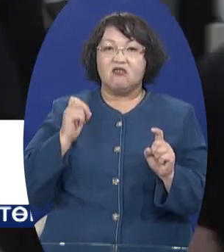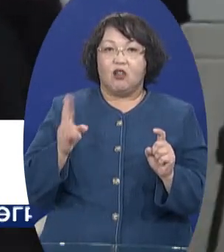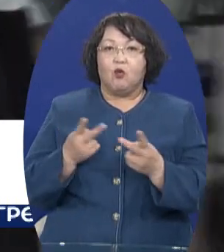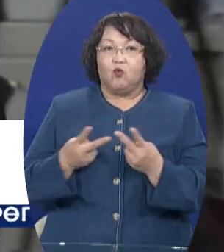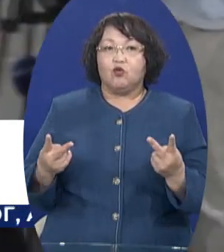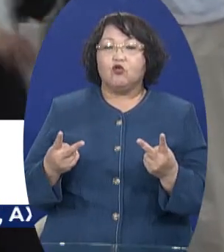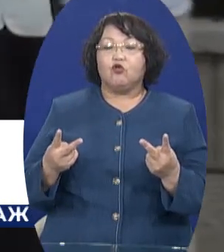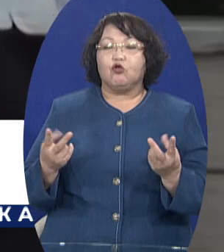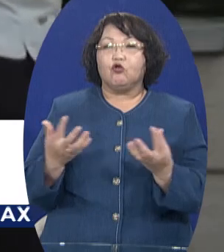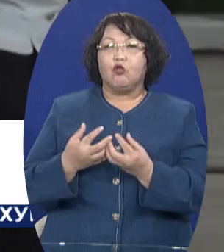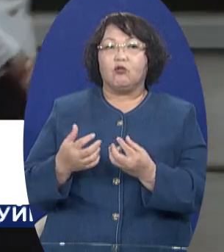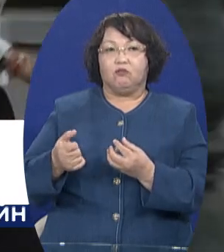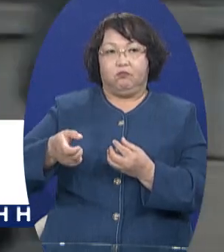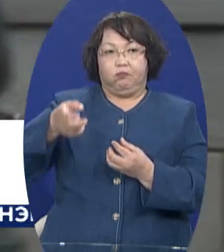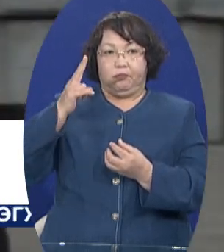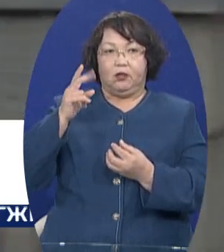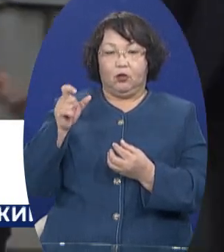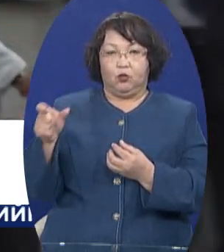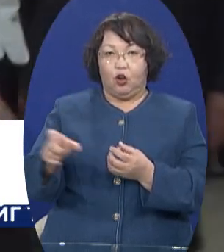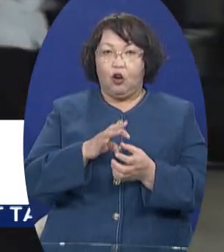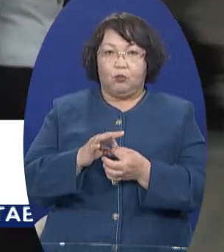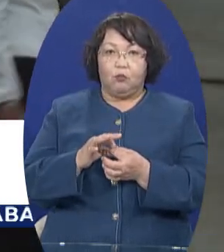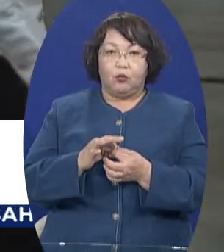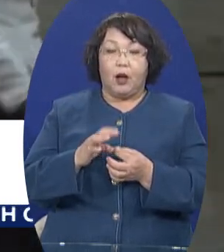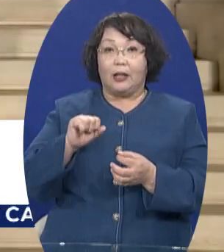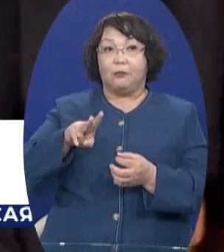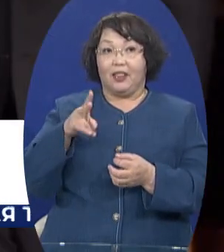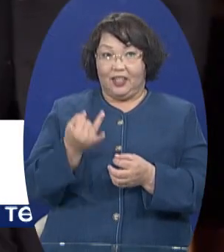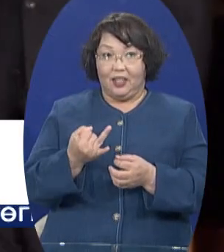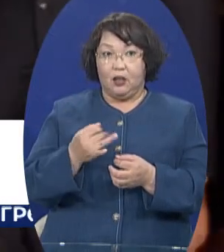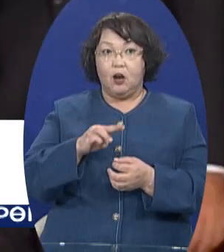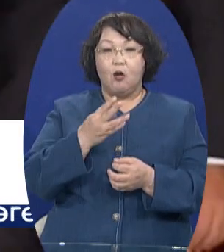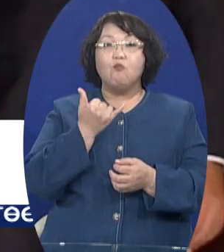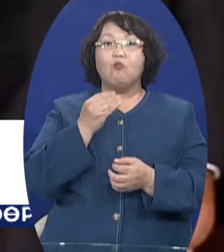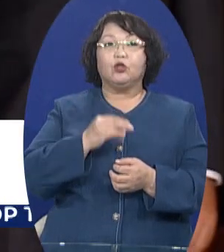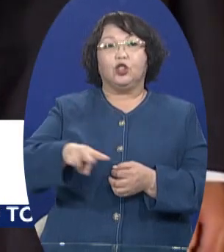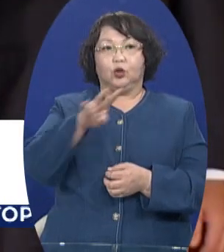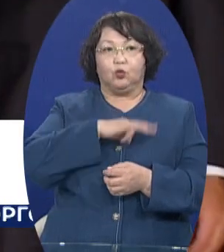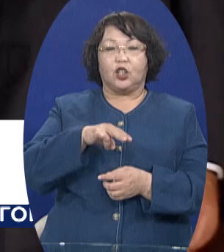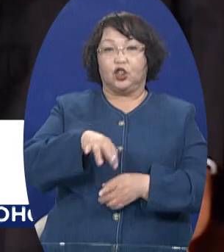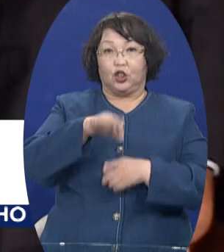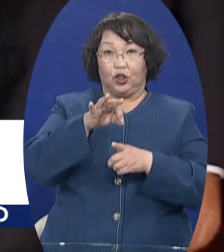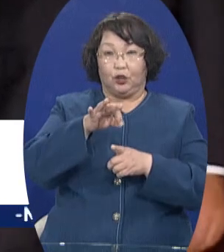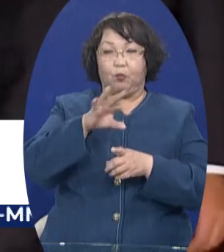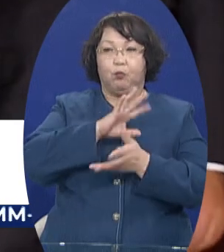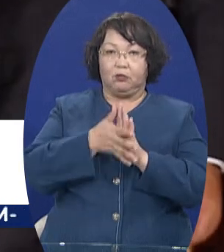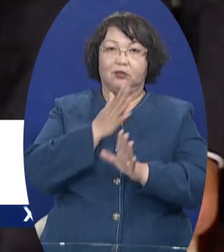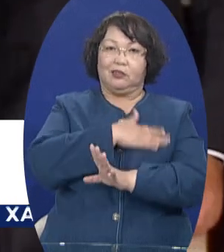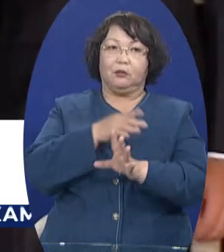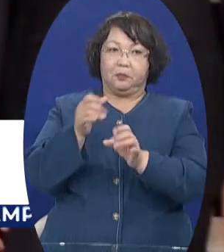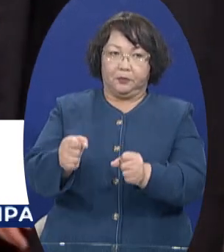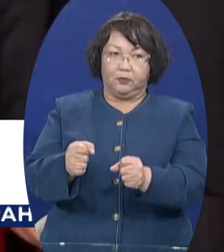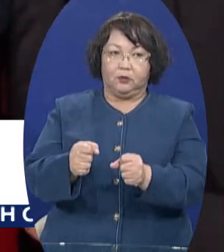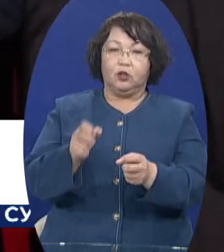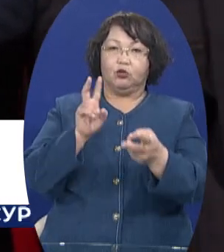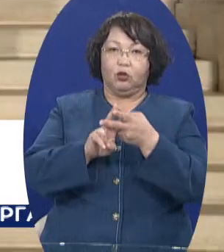цөөхийн тэргүүн Фреди Белерик Сатусын явтал юм. Тэрээр Албанийн Химара мужийн захирагчаар сонгогдсон боловч саатуулагдчихэ. Афины зүгээс